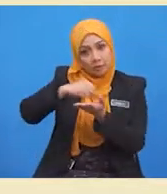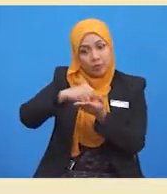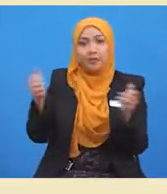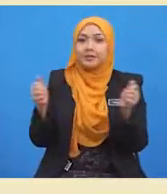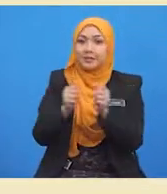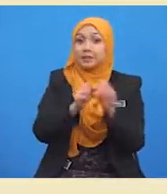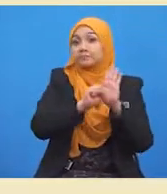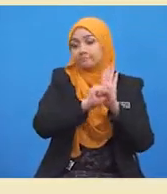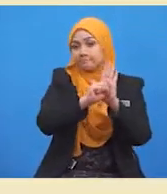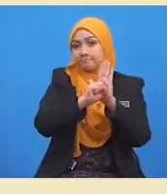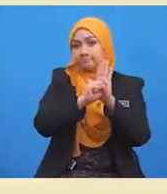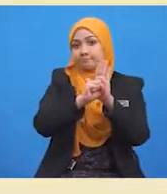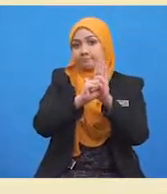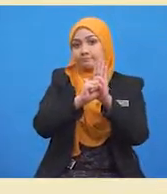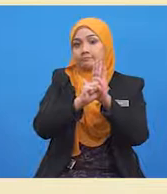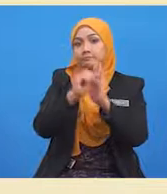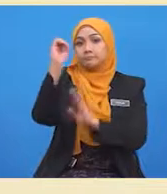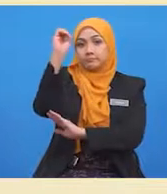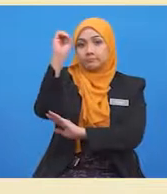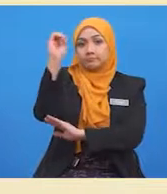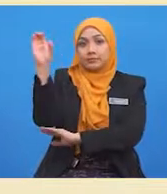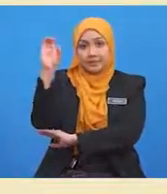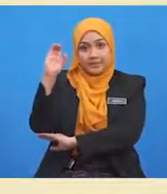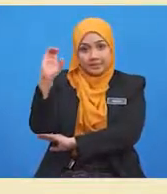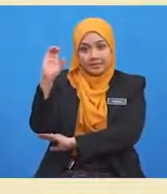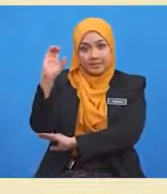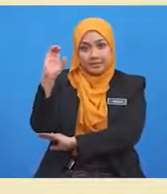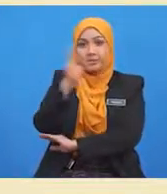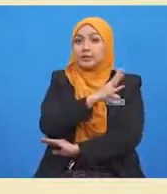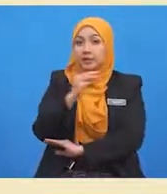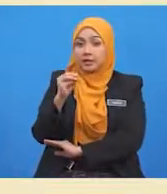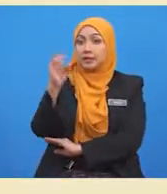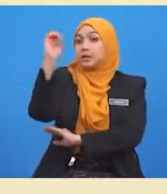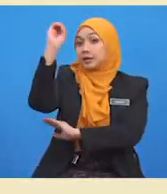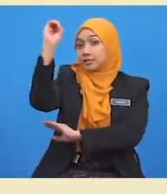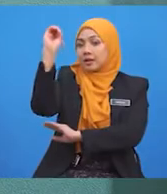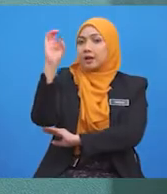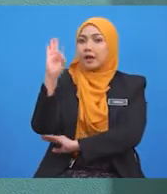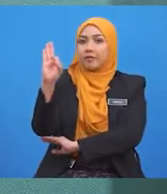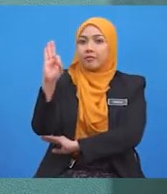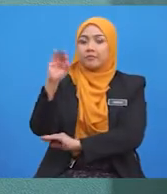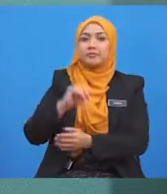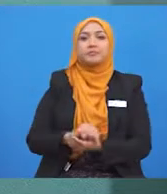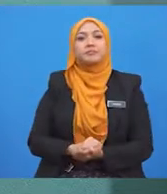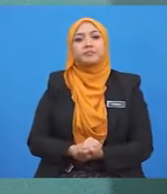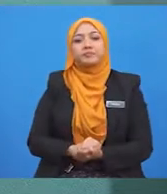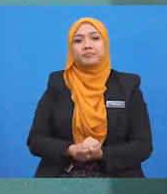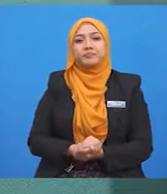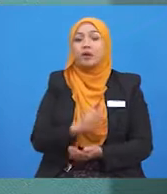simbol darjah si dan dari jahe dan